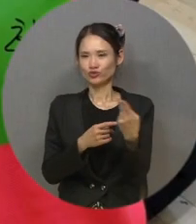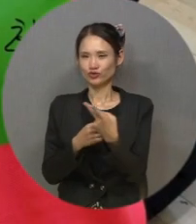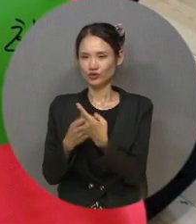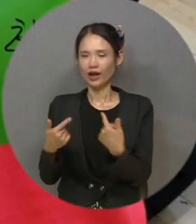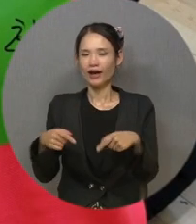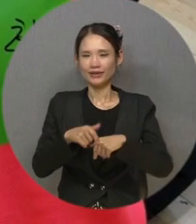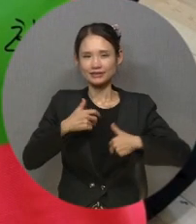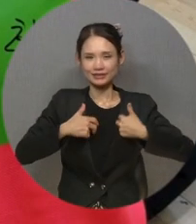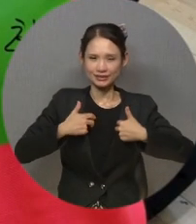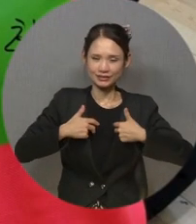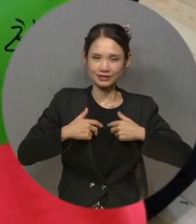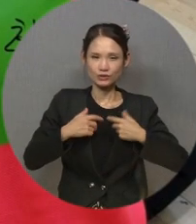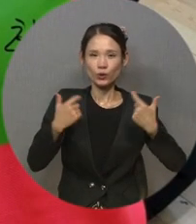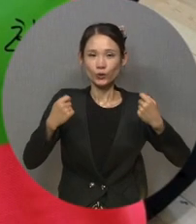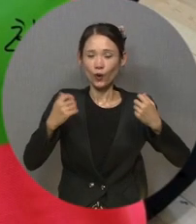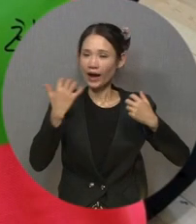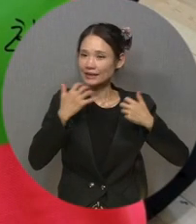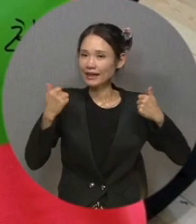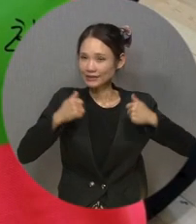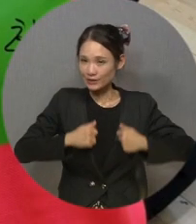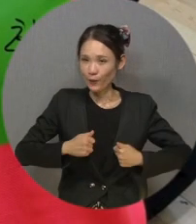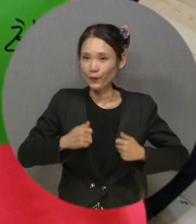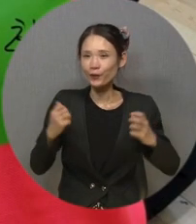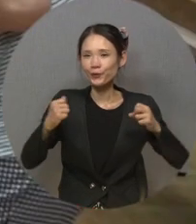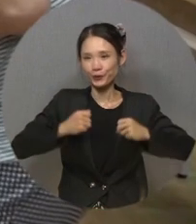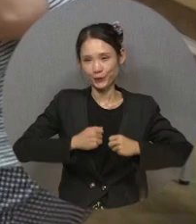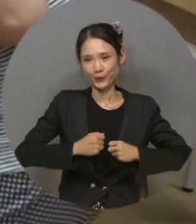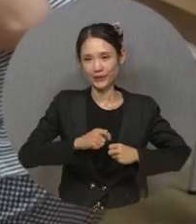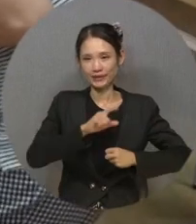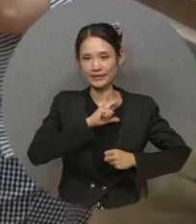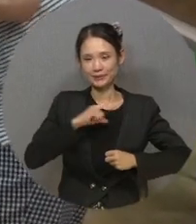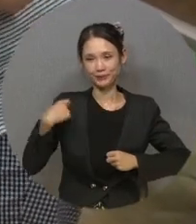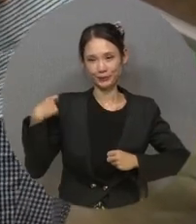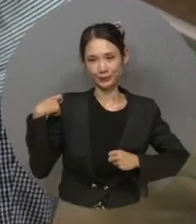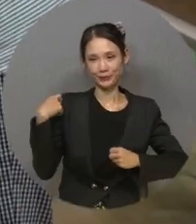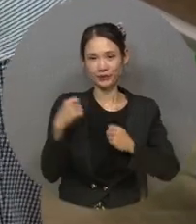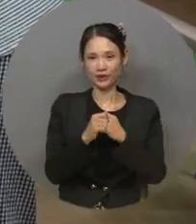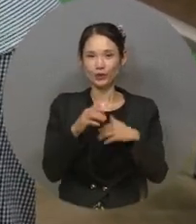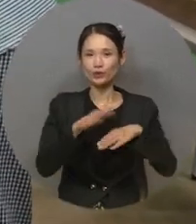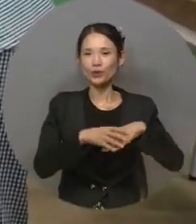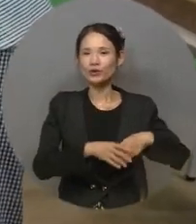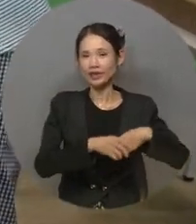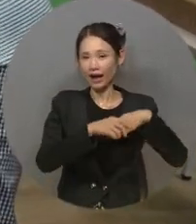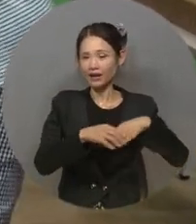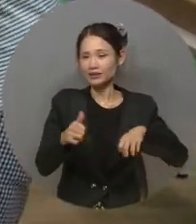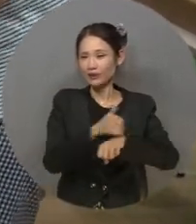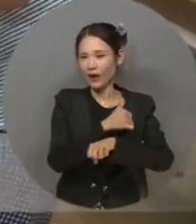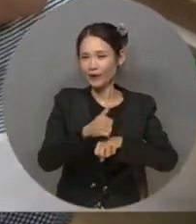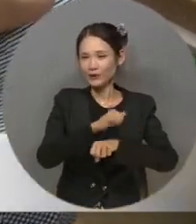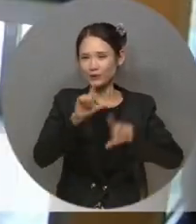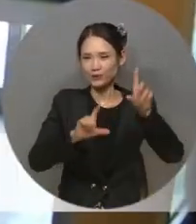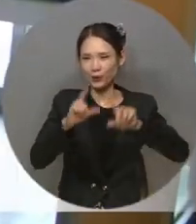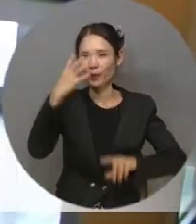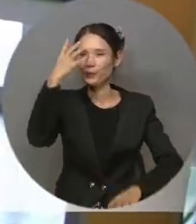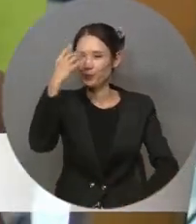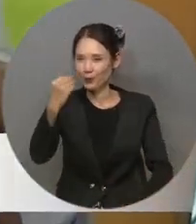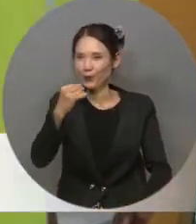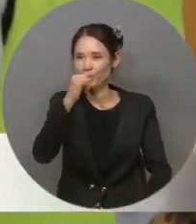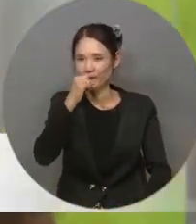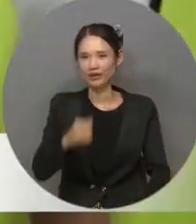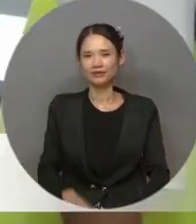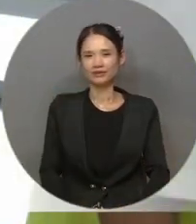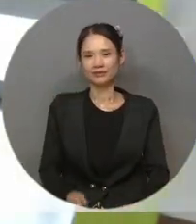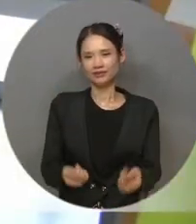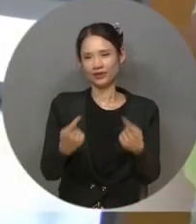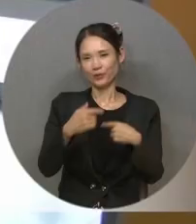모습입니다. 같은 색 조끼를 입고 같은 이름표를 등에 붙이고 손을 잡고 다니는 모습이 눈에 들어옵니다. 참석하게